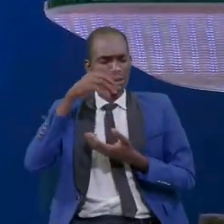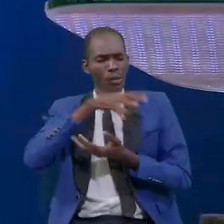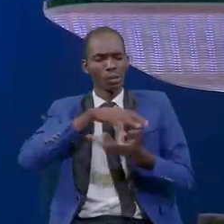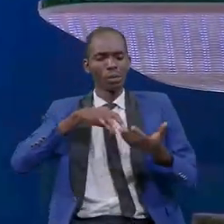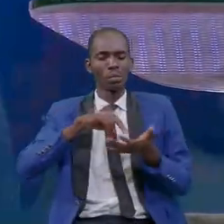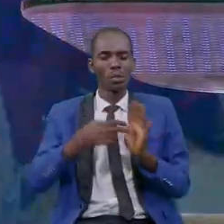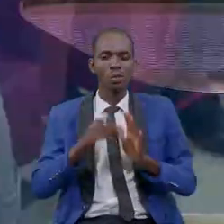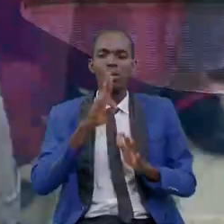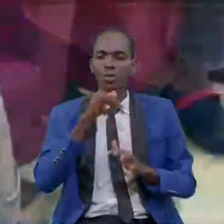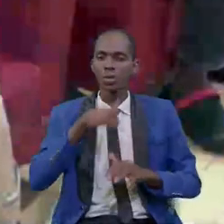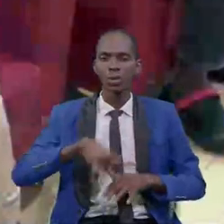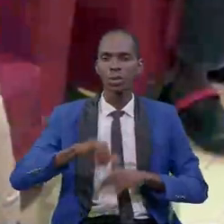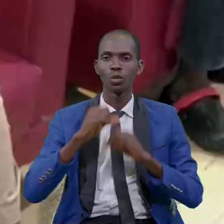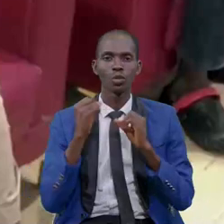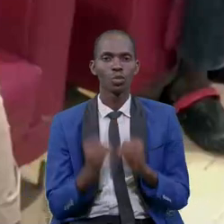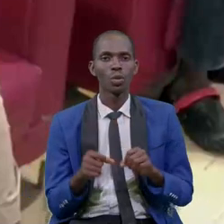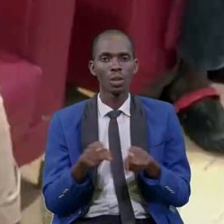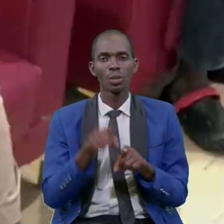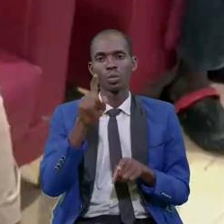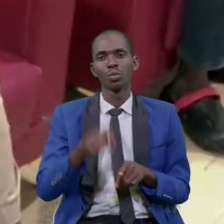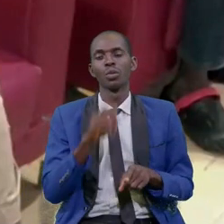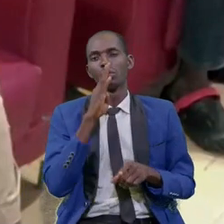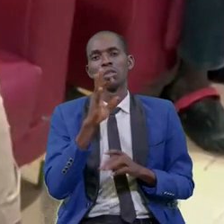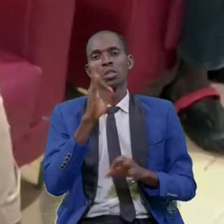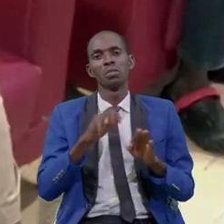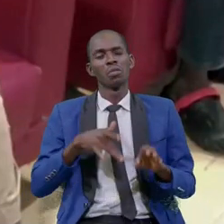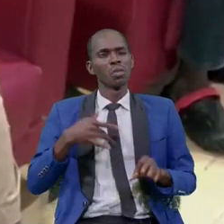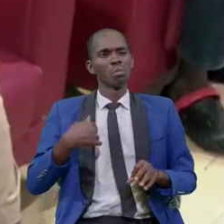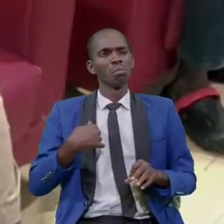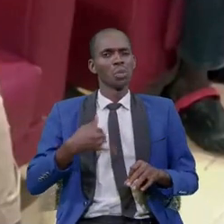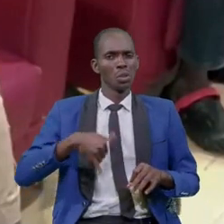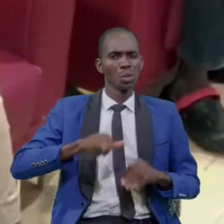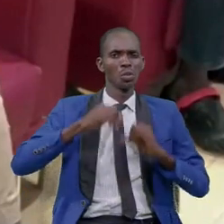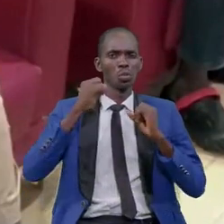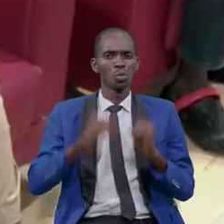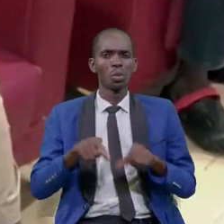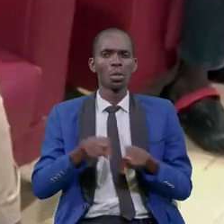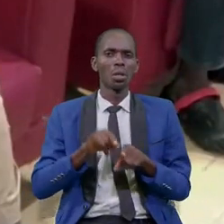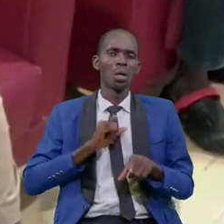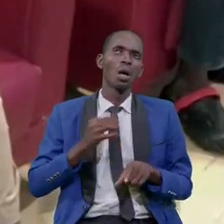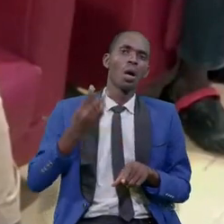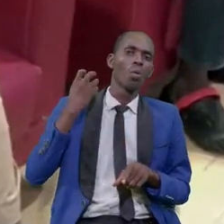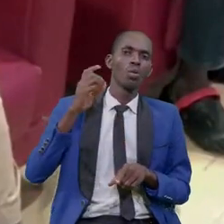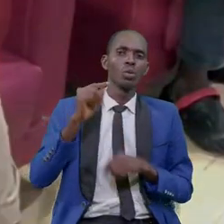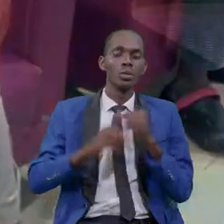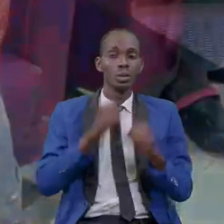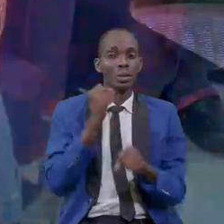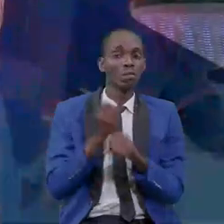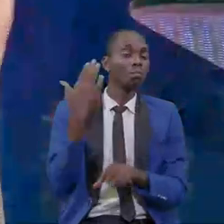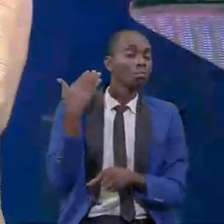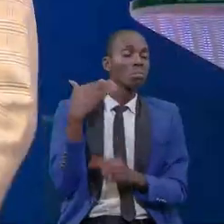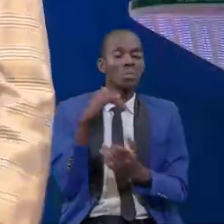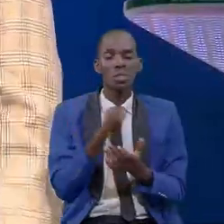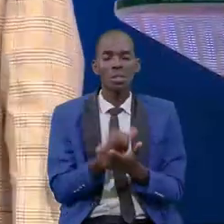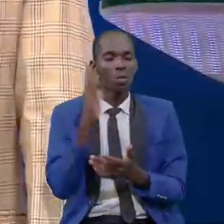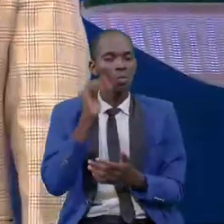que vous le devez. Si vous dites que, oui, je suis fort, comme je l'étais 20 ans